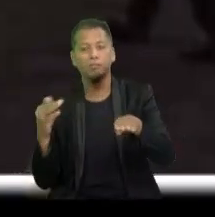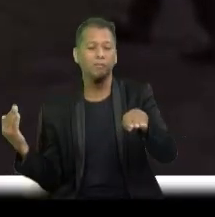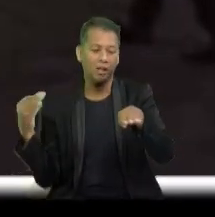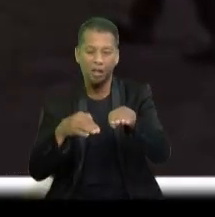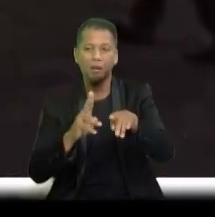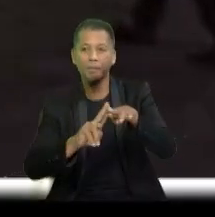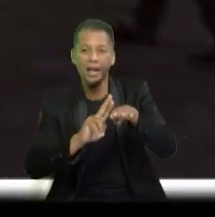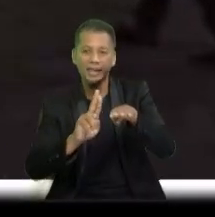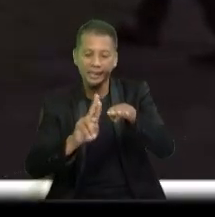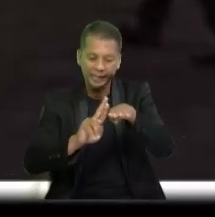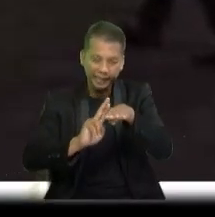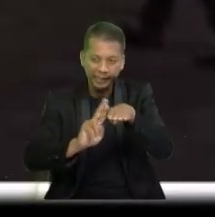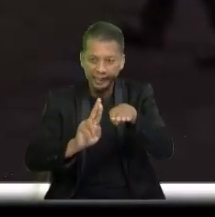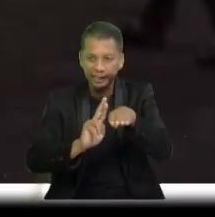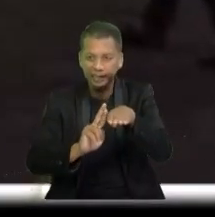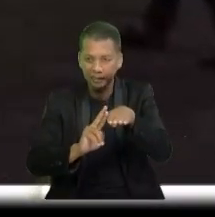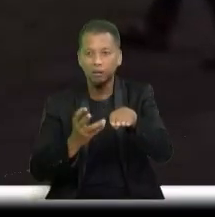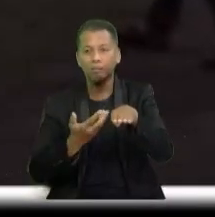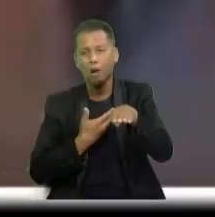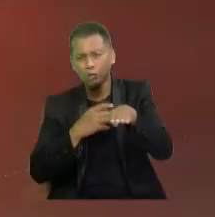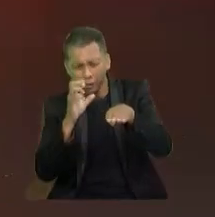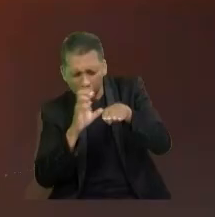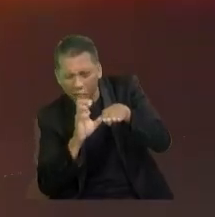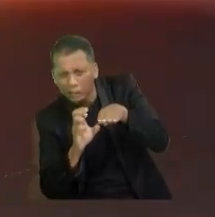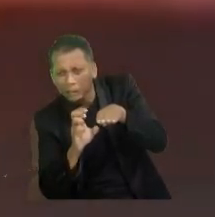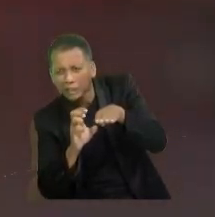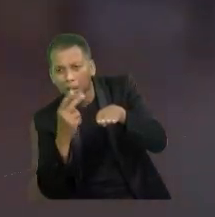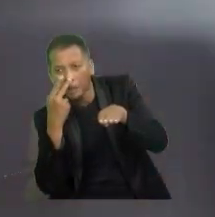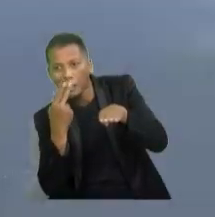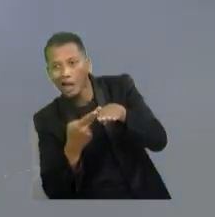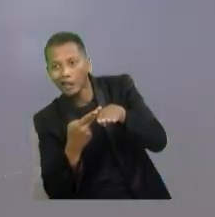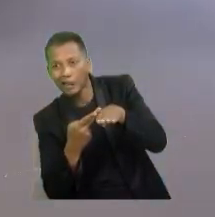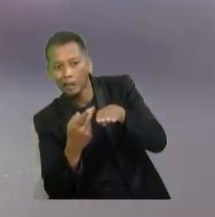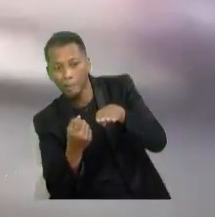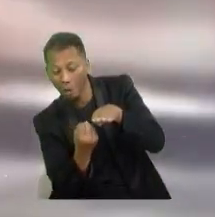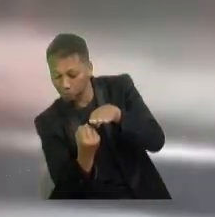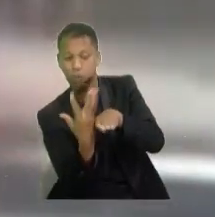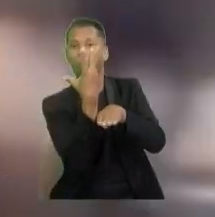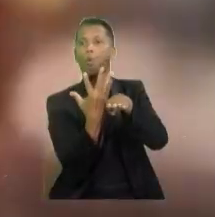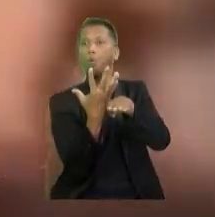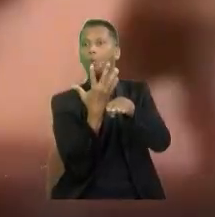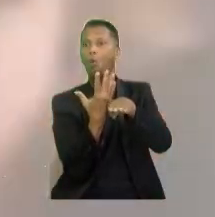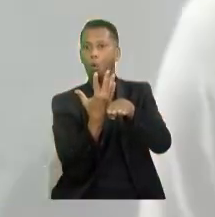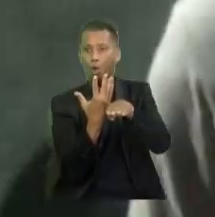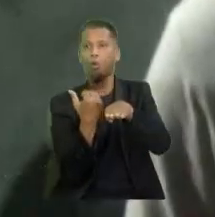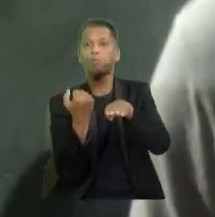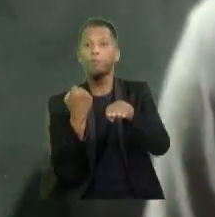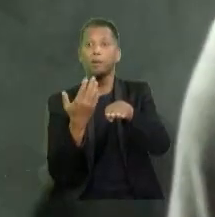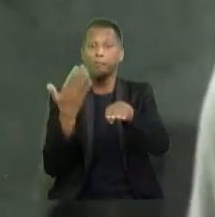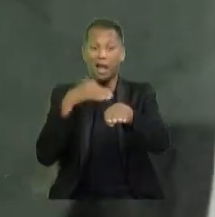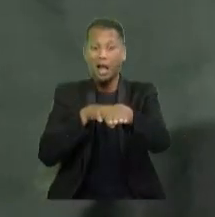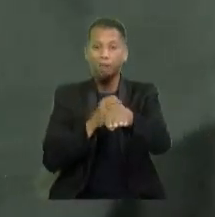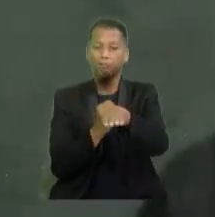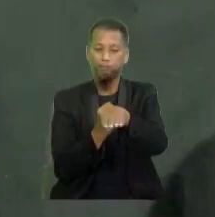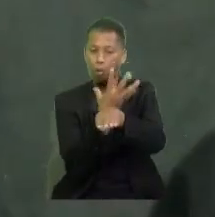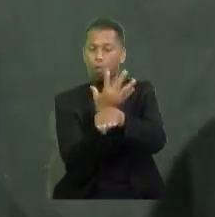Namun saat akan dilakukan pemeriksaan di bagian tangki, api tiba-tiba muncul dari jok belakang dan langsung membesar. Awalnya ini mogok Pak,